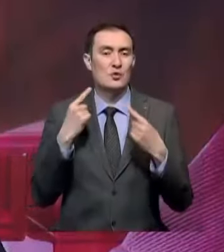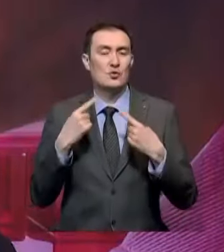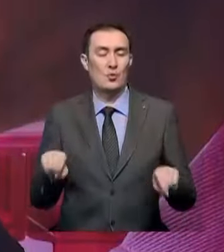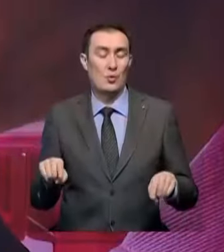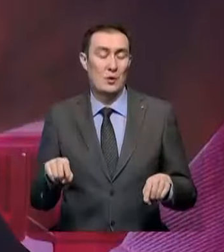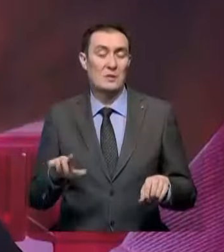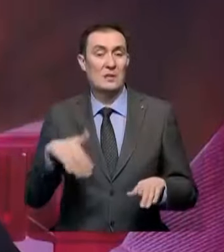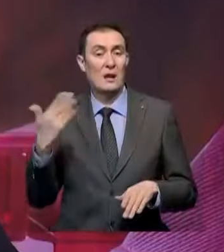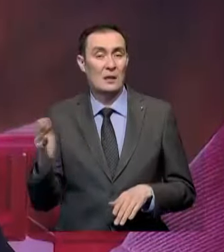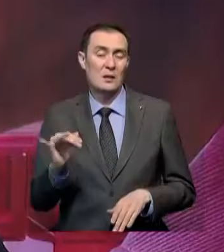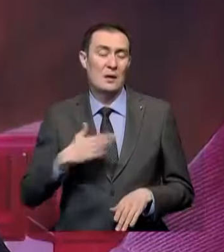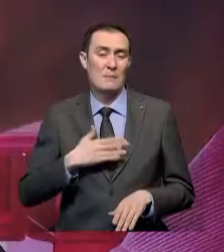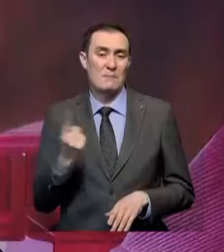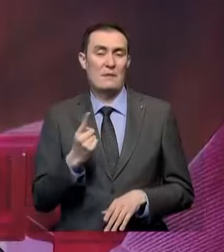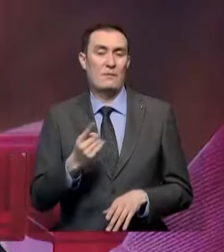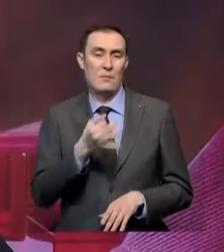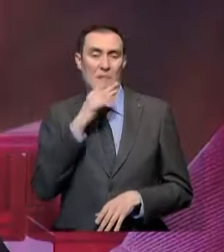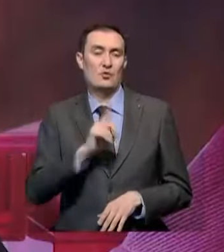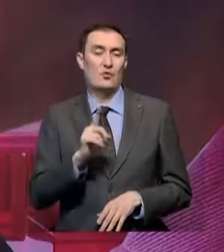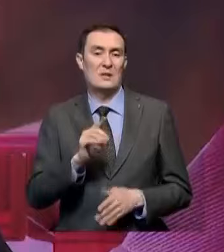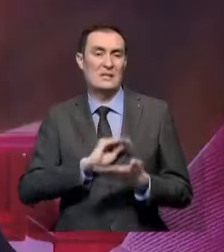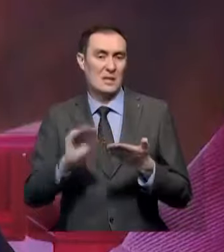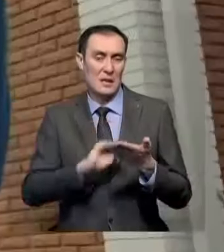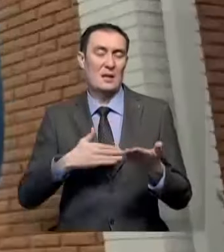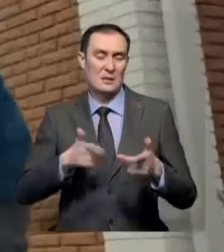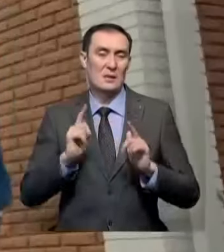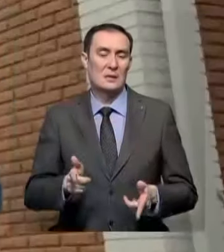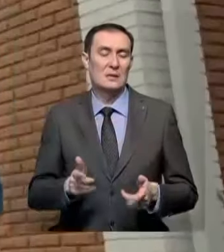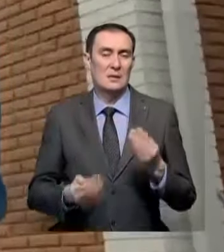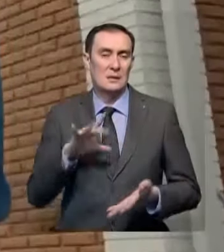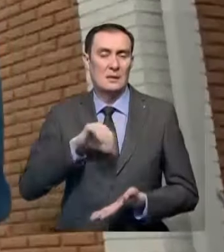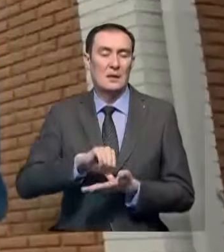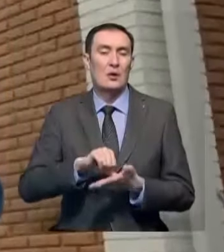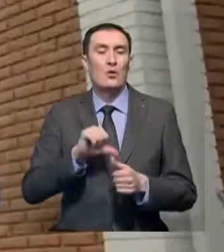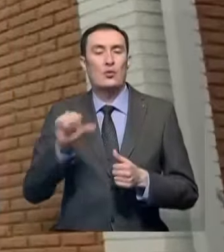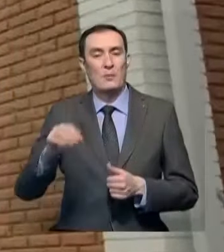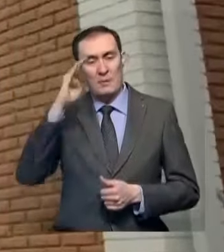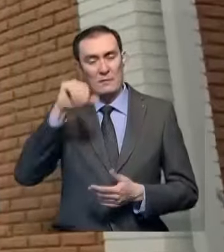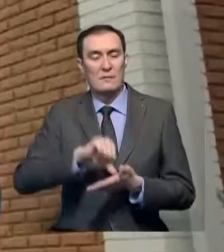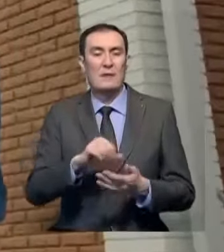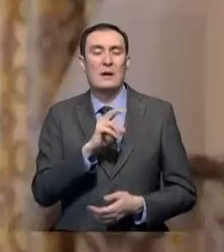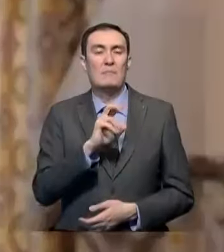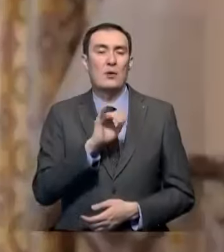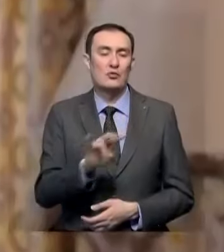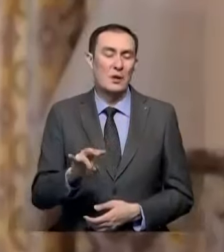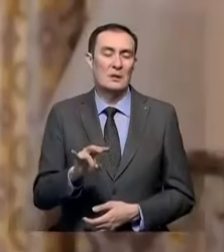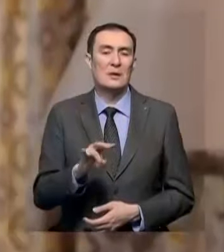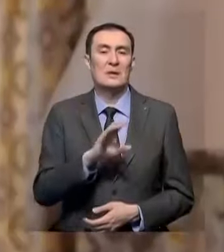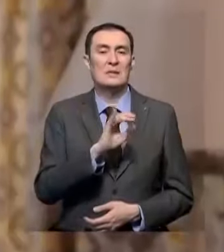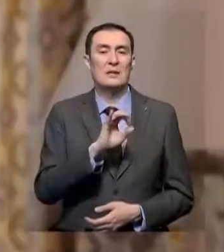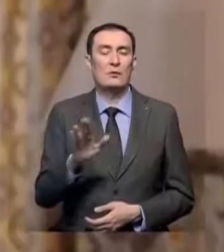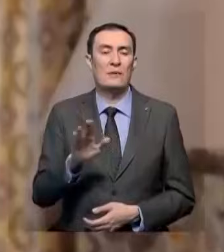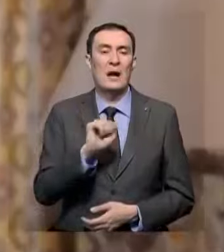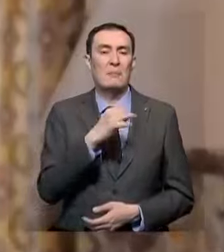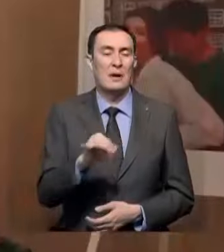сторон. Поэтому мне в первую очередь понравился сценарий, поэтому я и согласился. Помимо Даурена в фильме снялись Бауыржан Каптагай, Абунасыр Сериков и